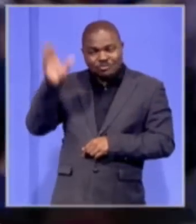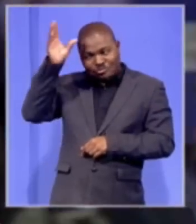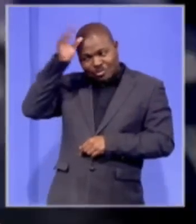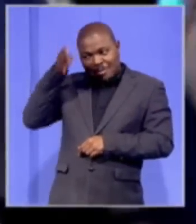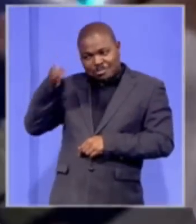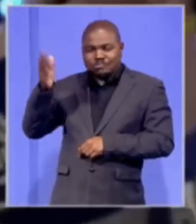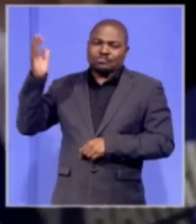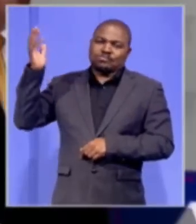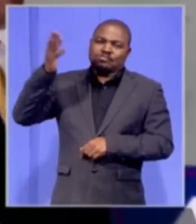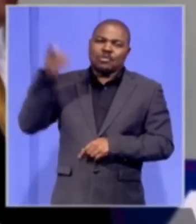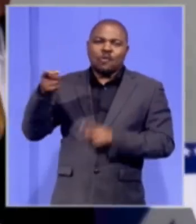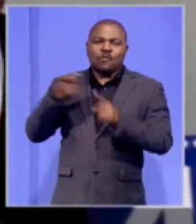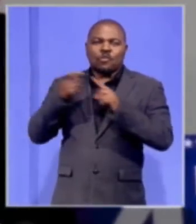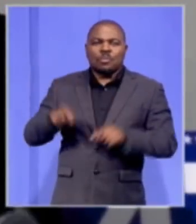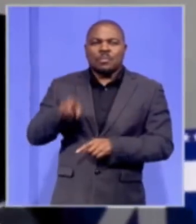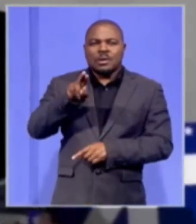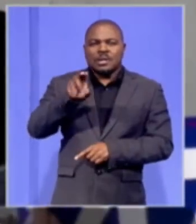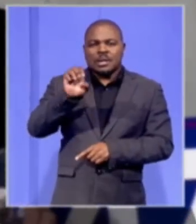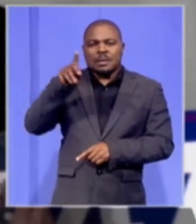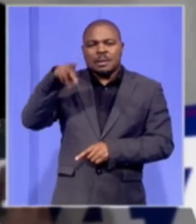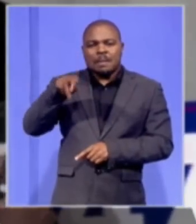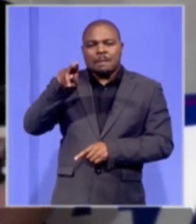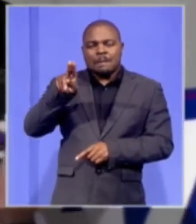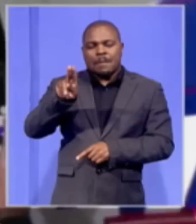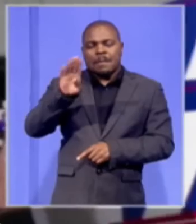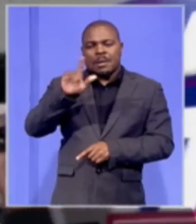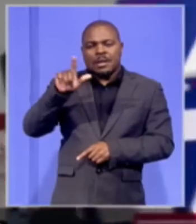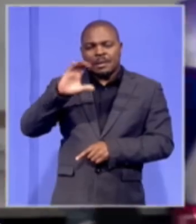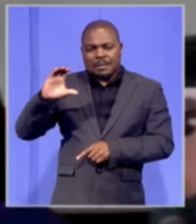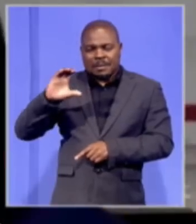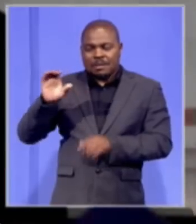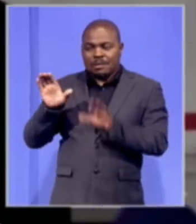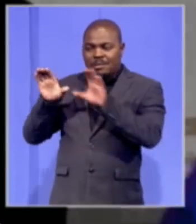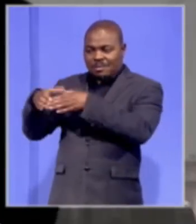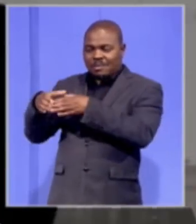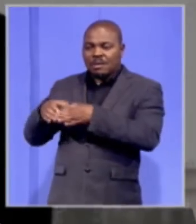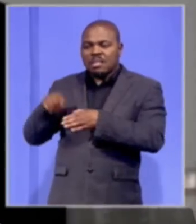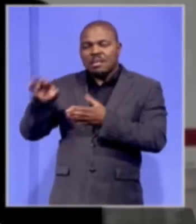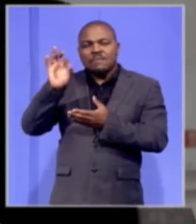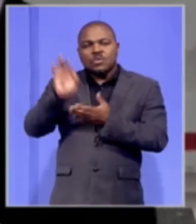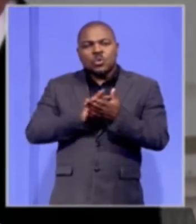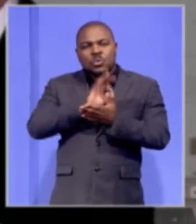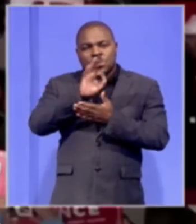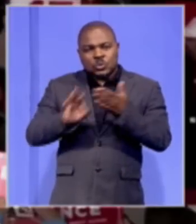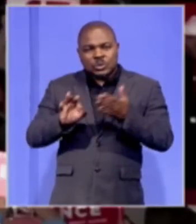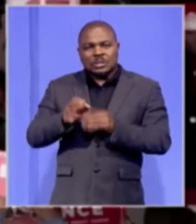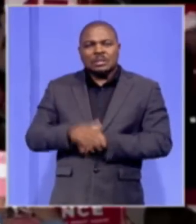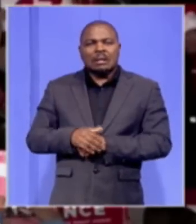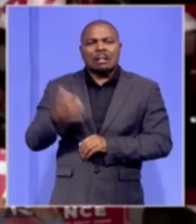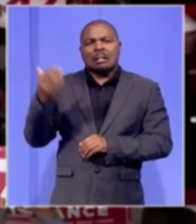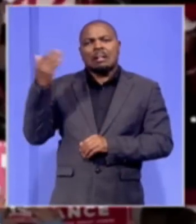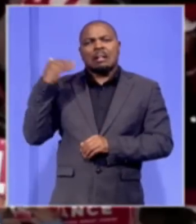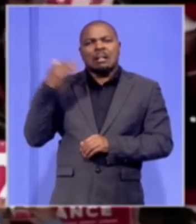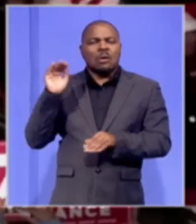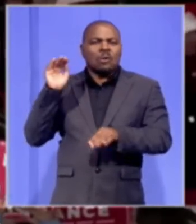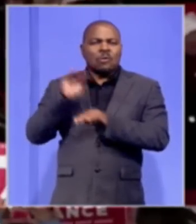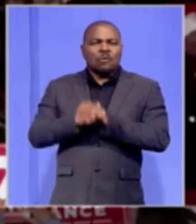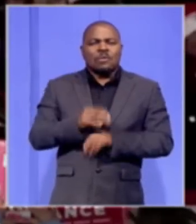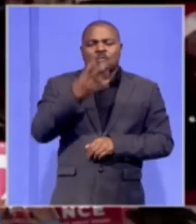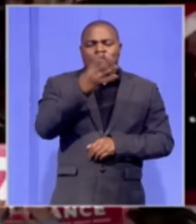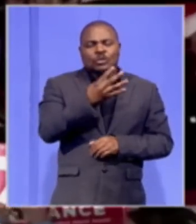Trump wa mokga wa ma-Republican dikgethong tse neng di ntse di tshwarwa ke divoutu tse fetang dimilione